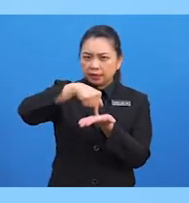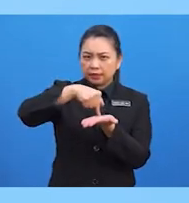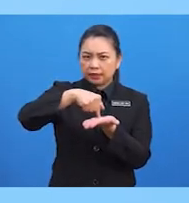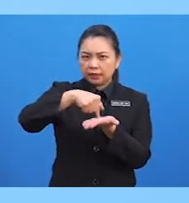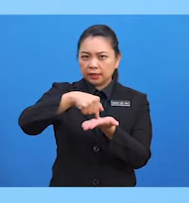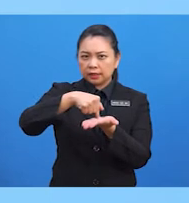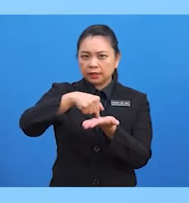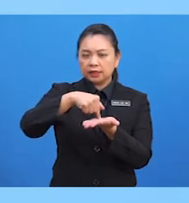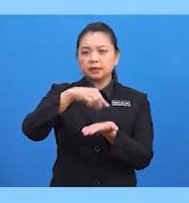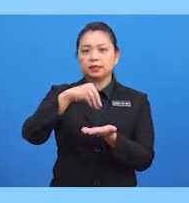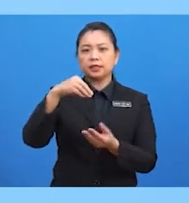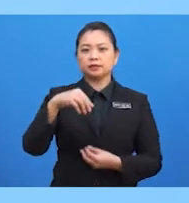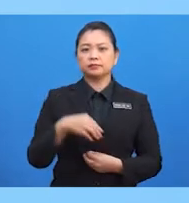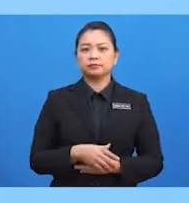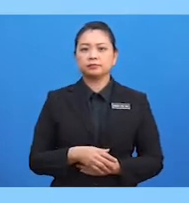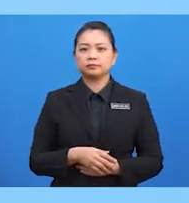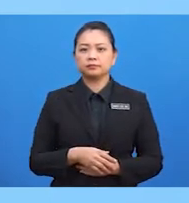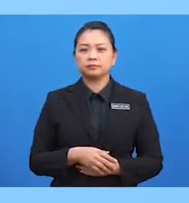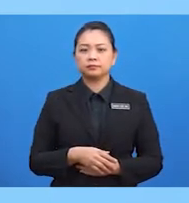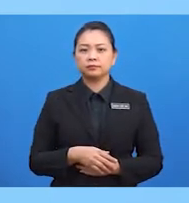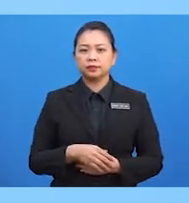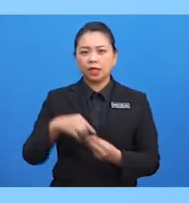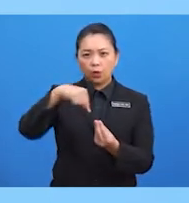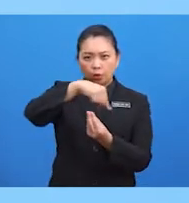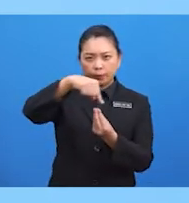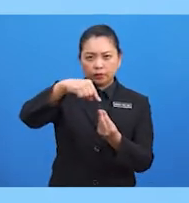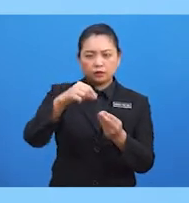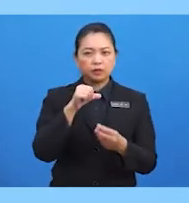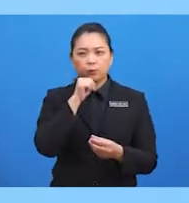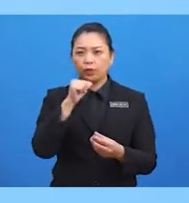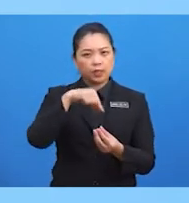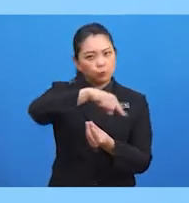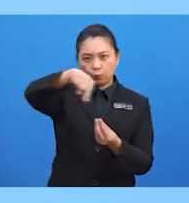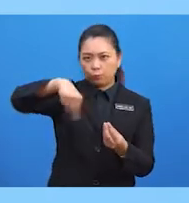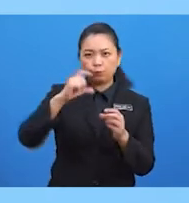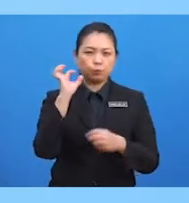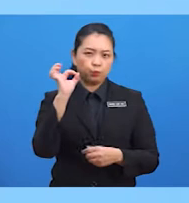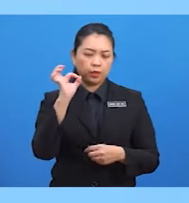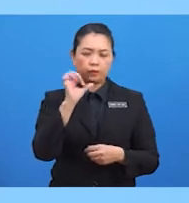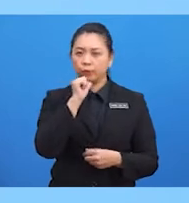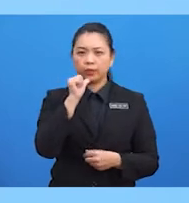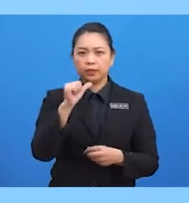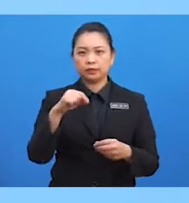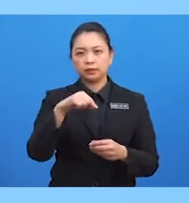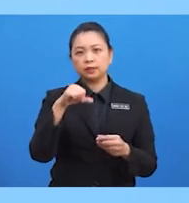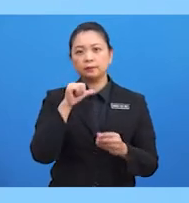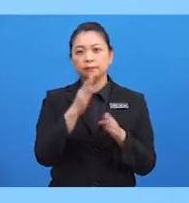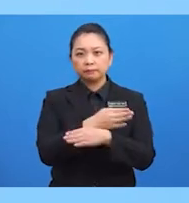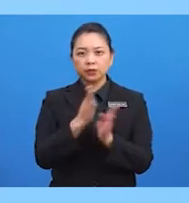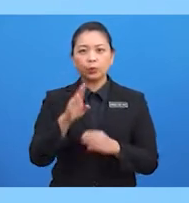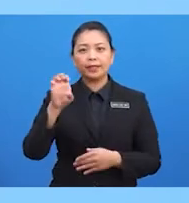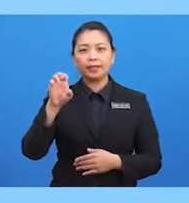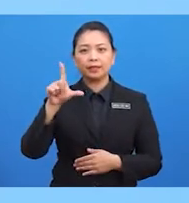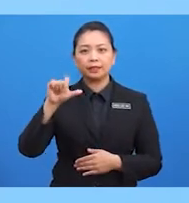dan orbit planet adalah berbentuk elips, bukannya berbentuk bulat seperti mana